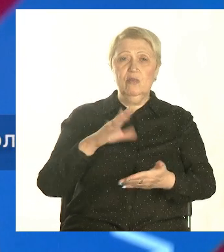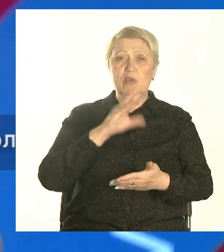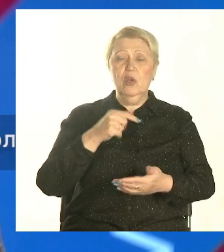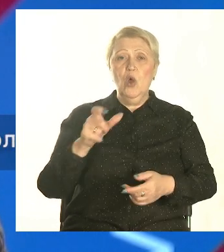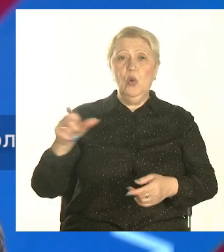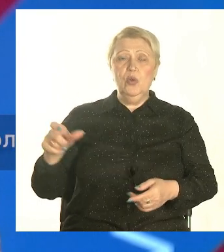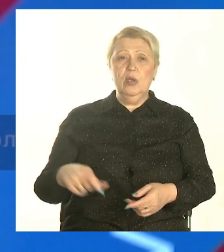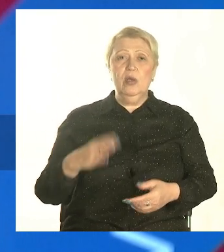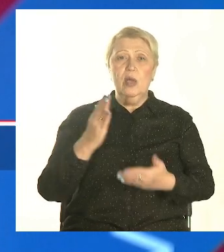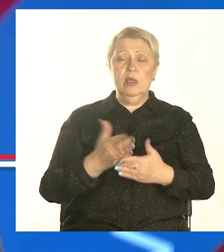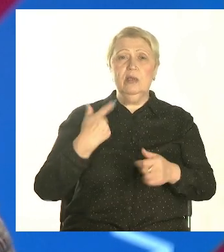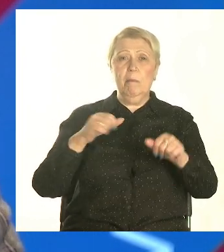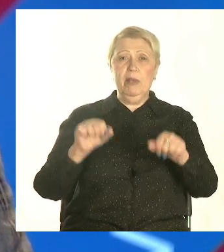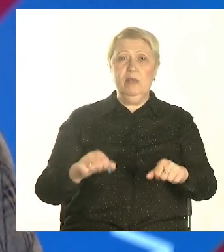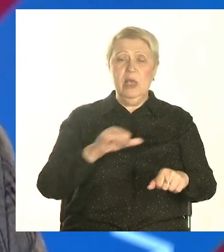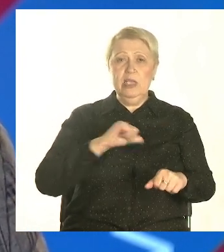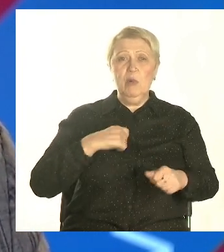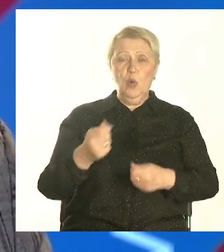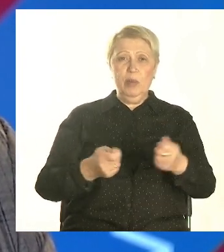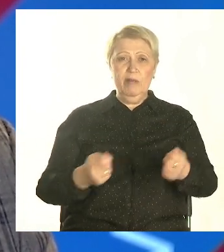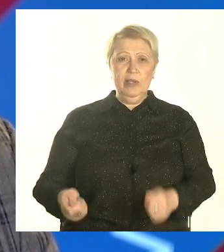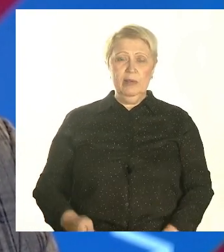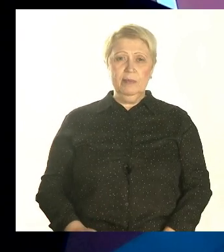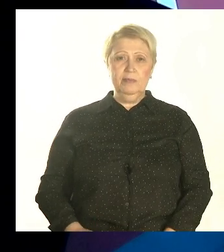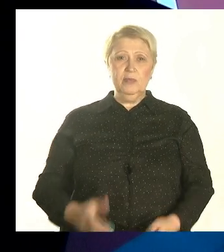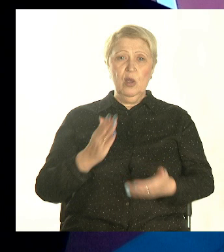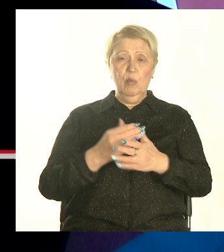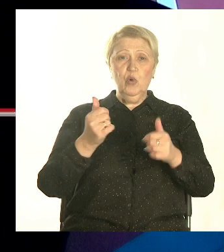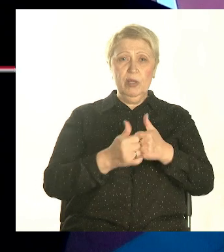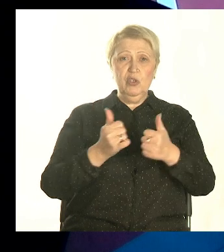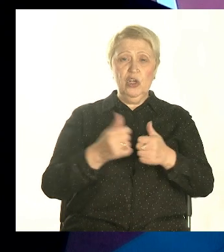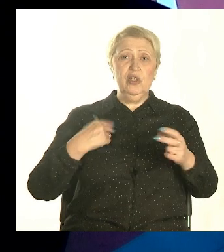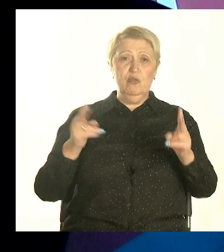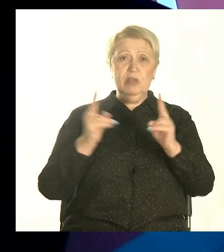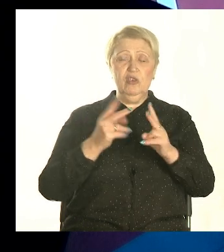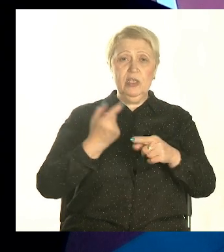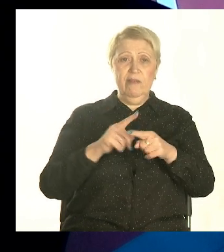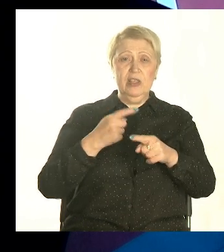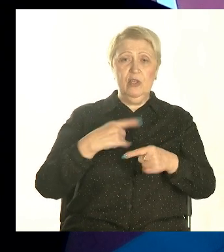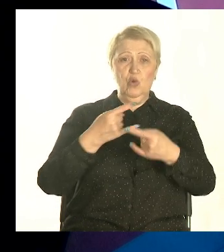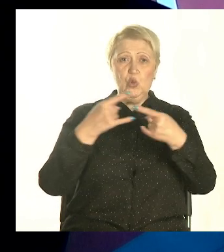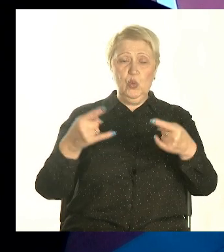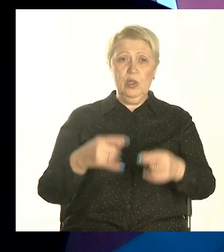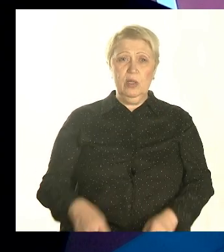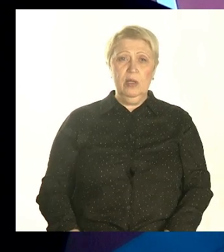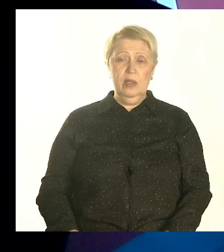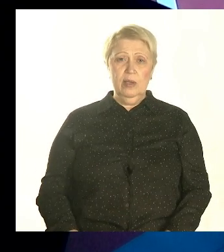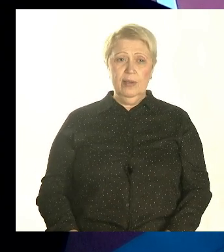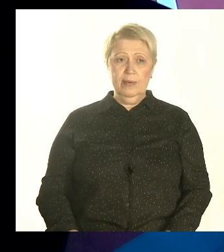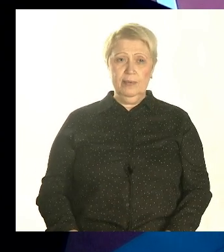полномочием органов местного самоуправления. Значит, мы будем чаще встречаться в этой студии. Это один из выводов, который можно